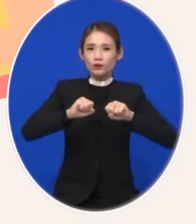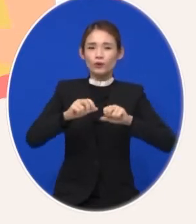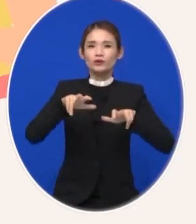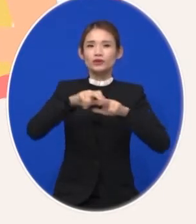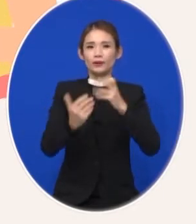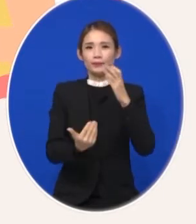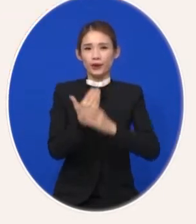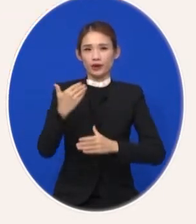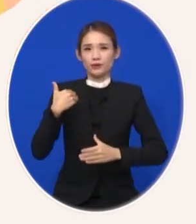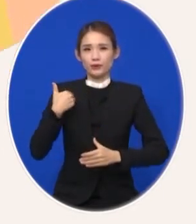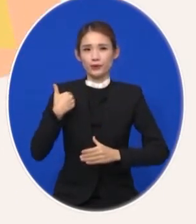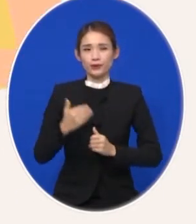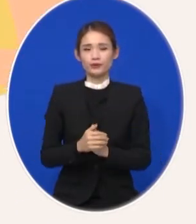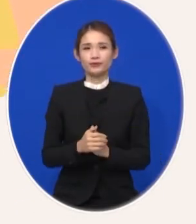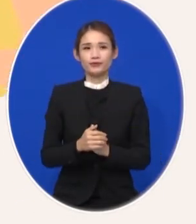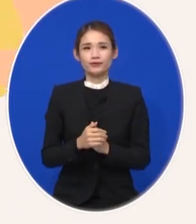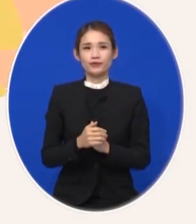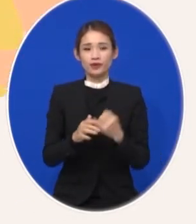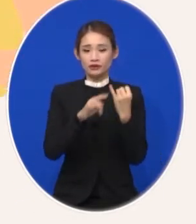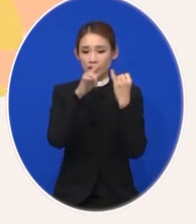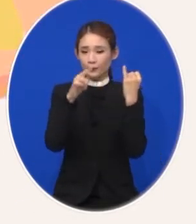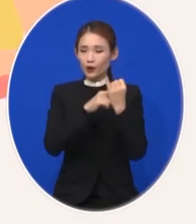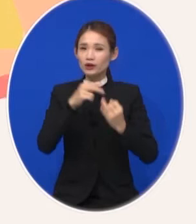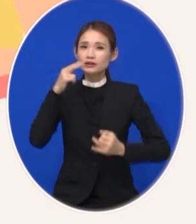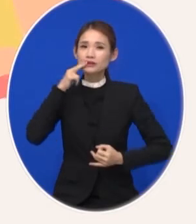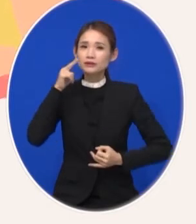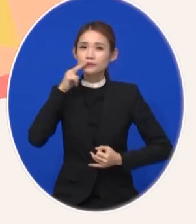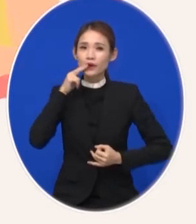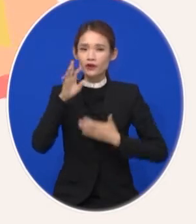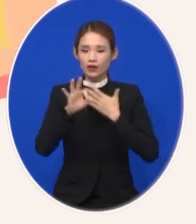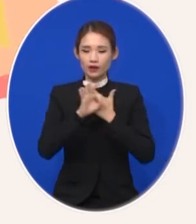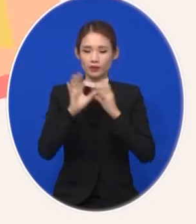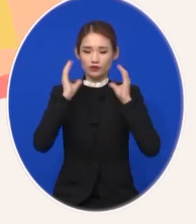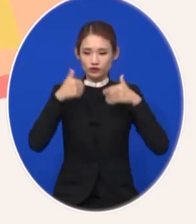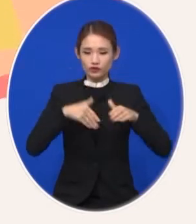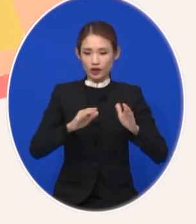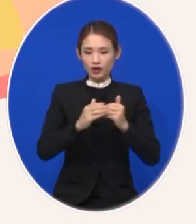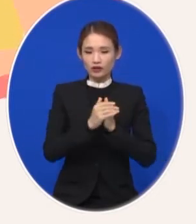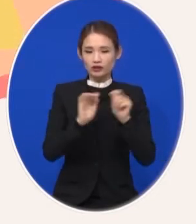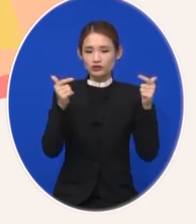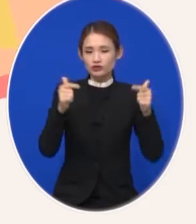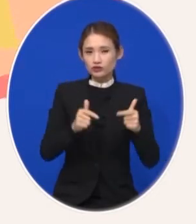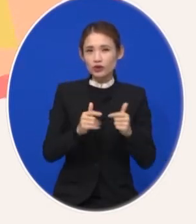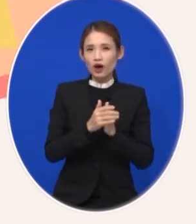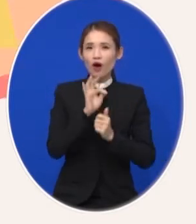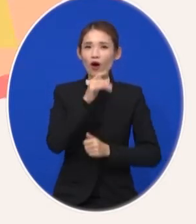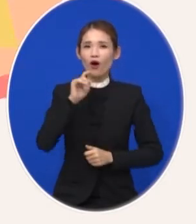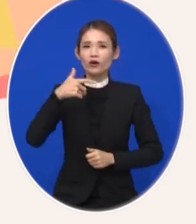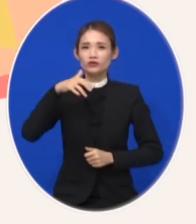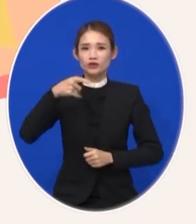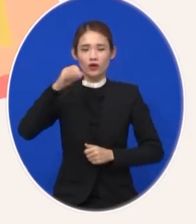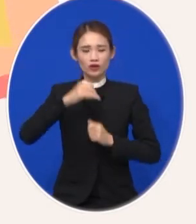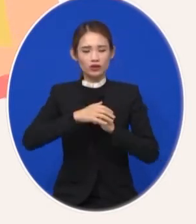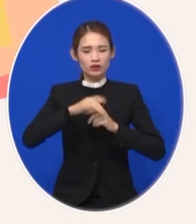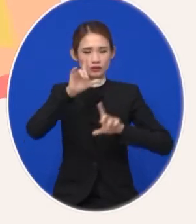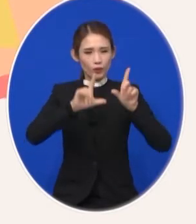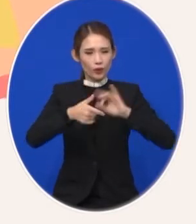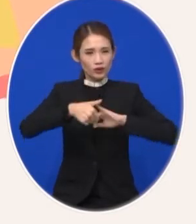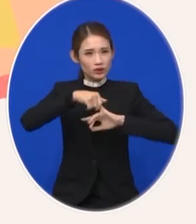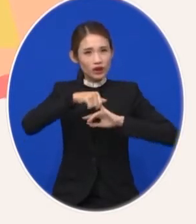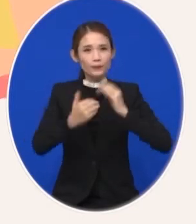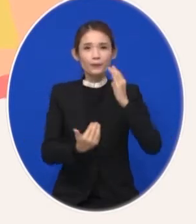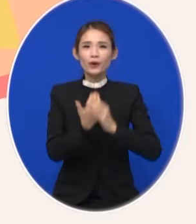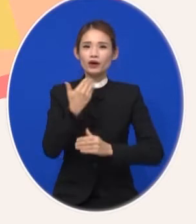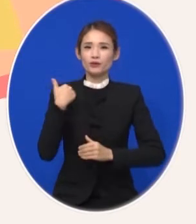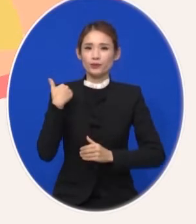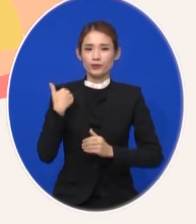행동장애들이 발생할 수 있습니다. 산모가 흡연할 경우 출산 시 저체중아, 엉청이 같은 기형을 유발할 수